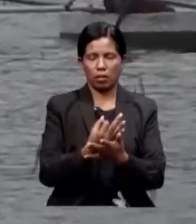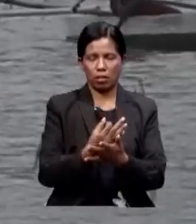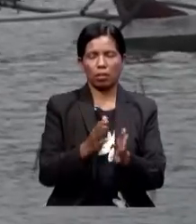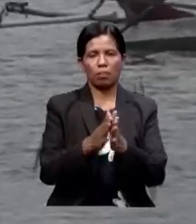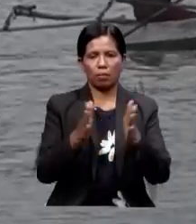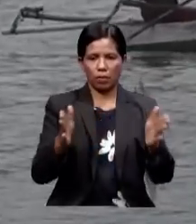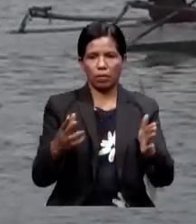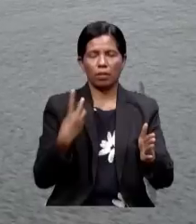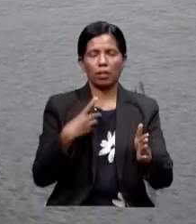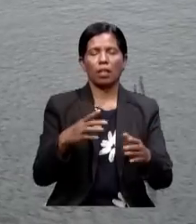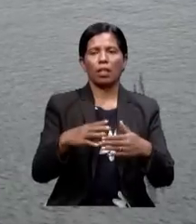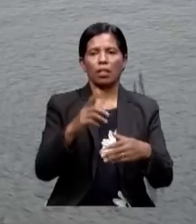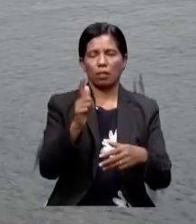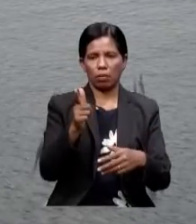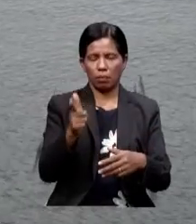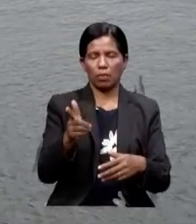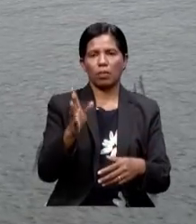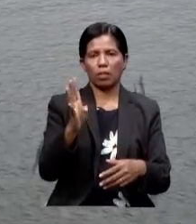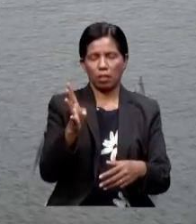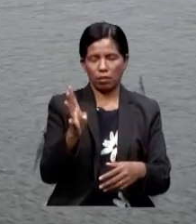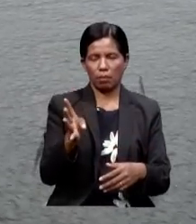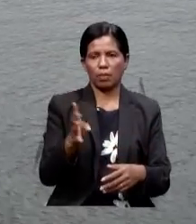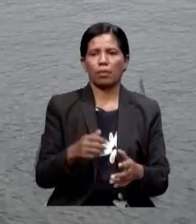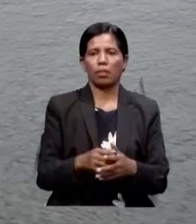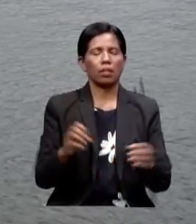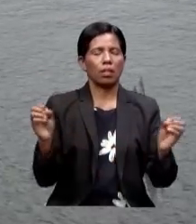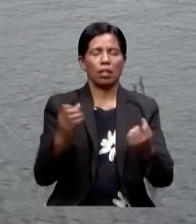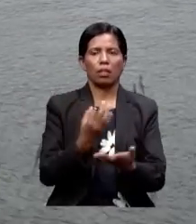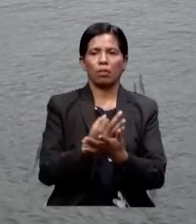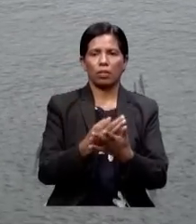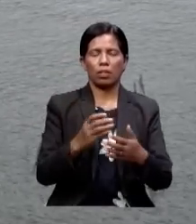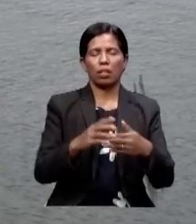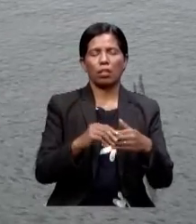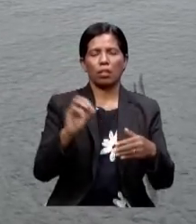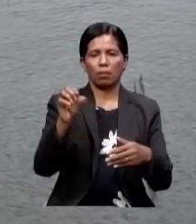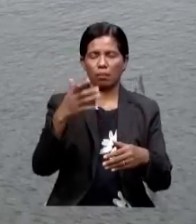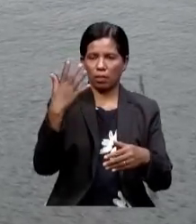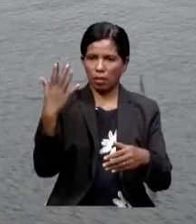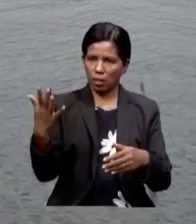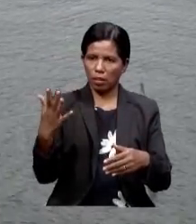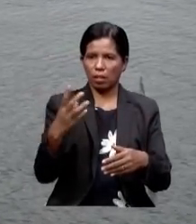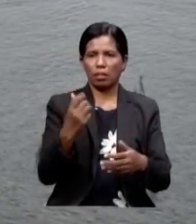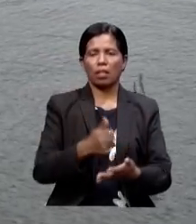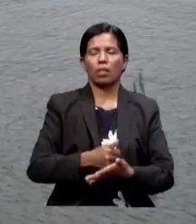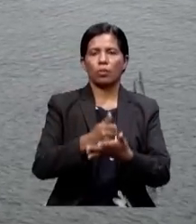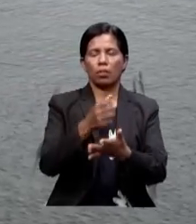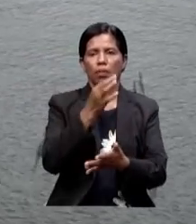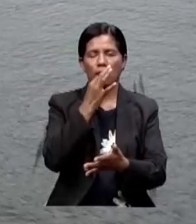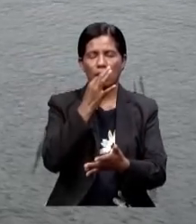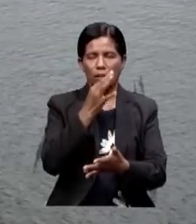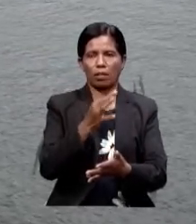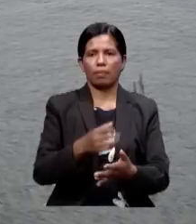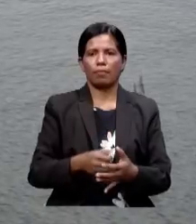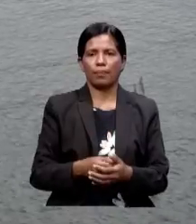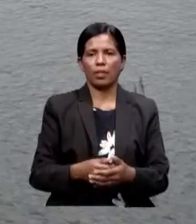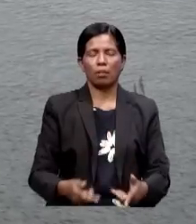ita hetan 20 30 40 sene setelah hetan 15 sustain super 15 per sustain super hanit imunit